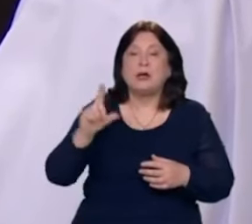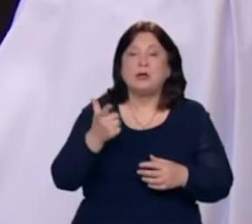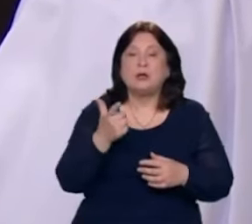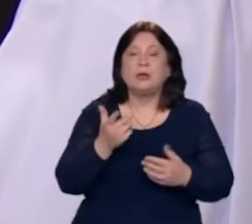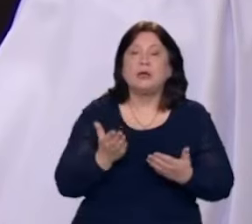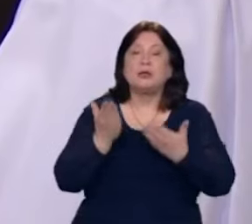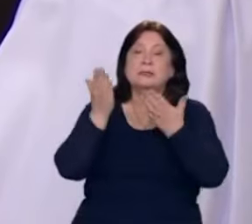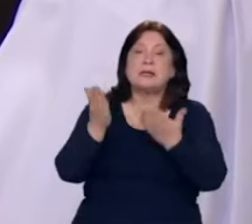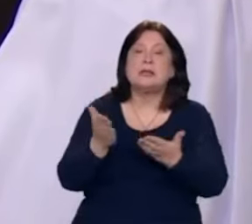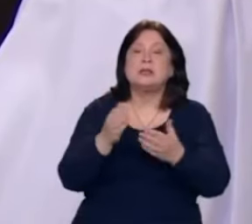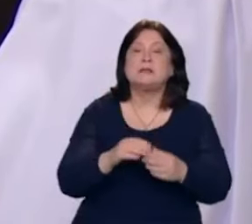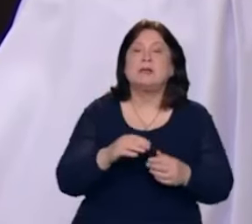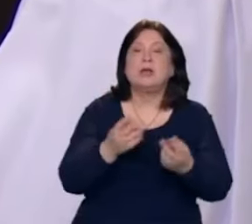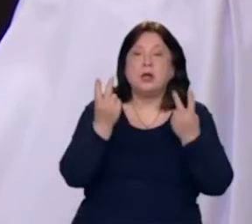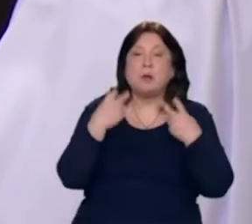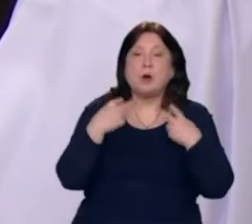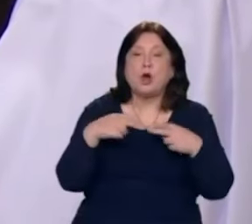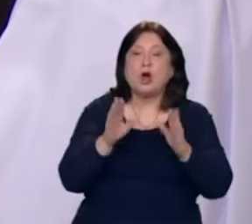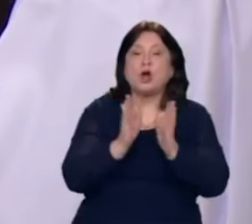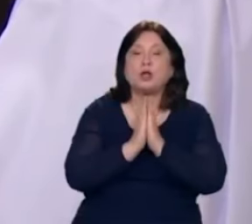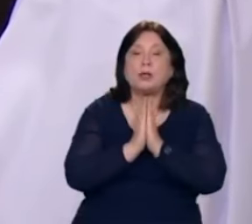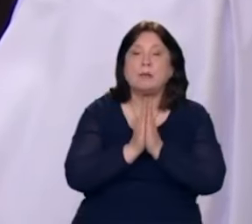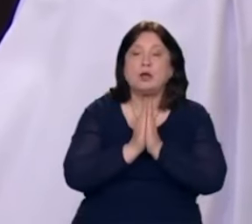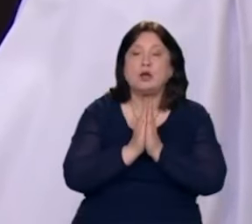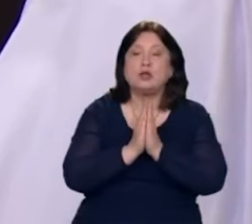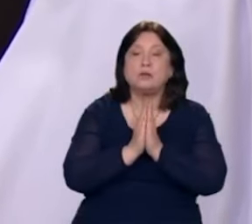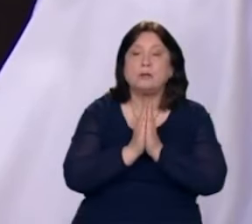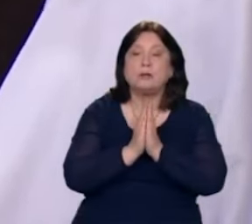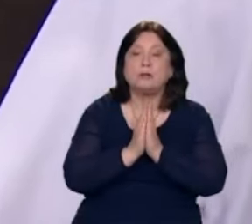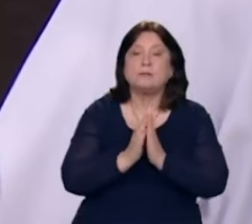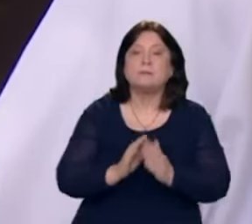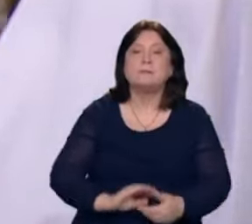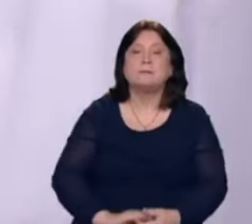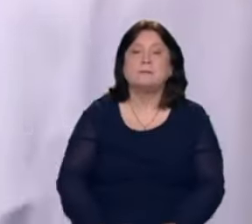teraz nasze pokorne prośby i błagania